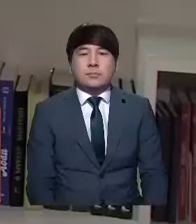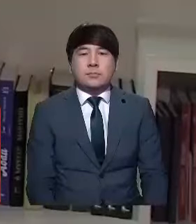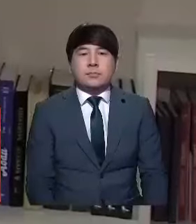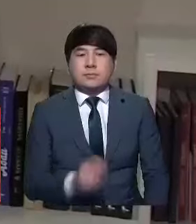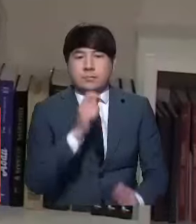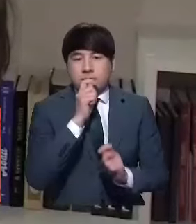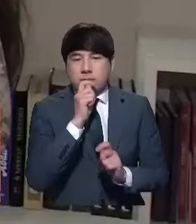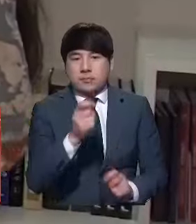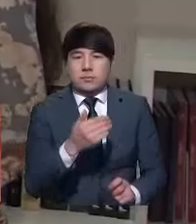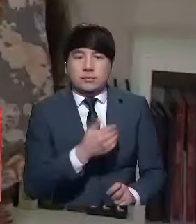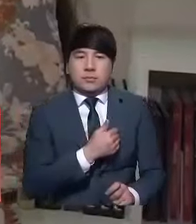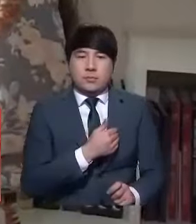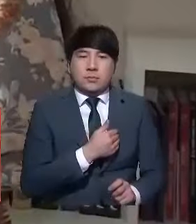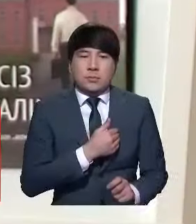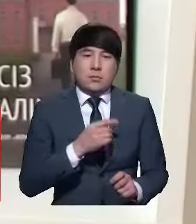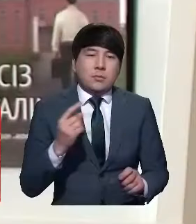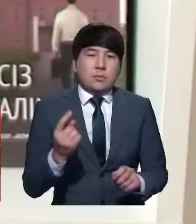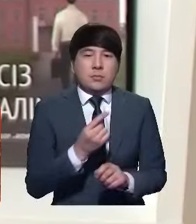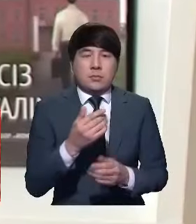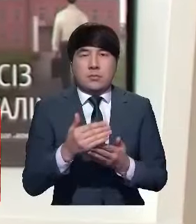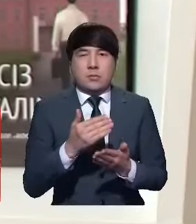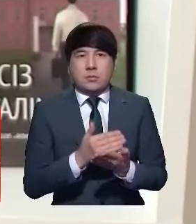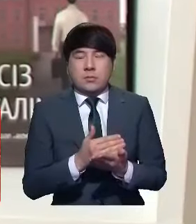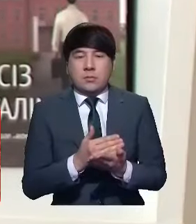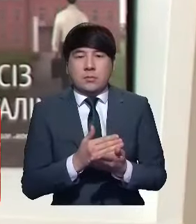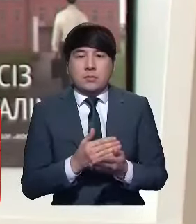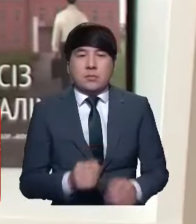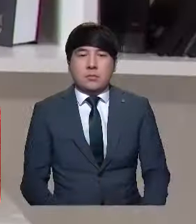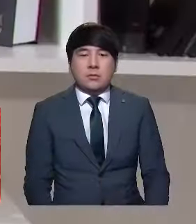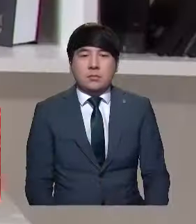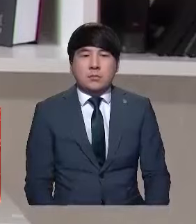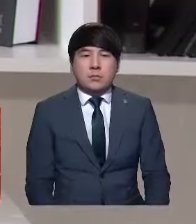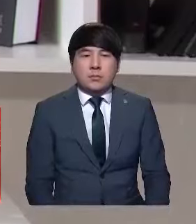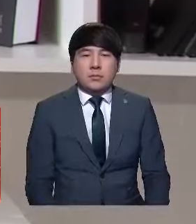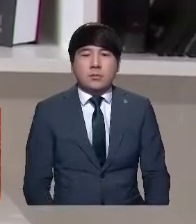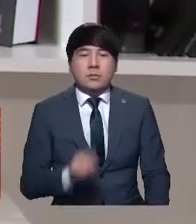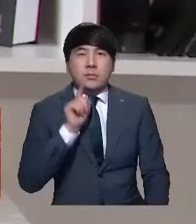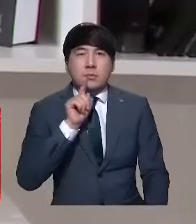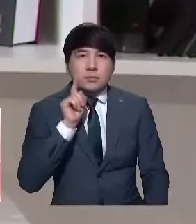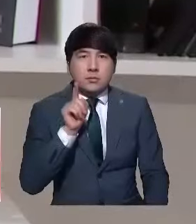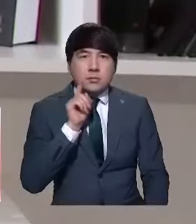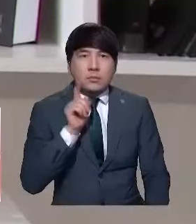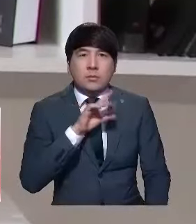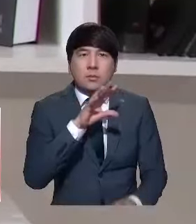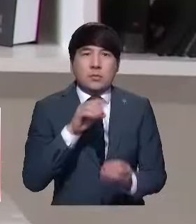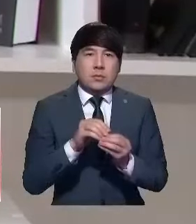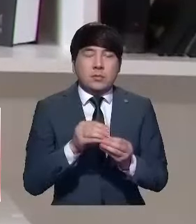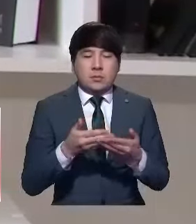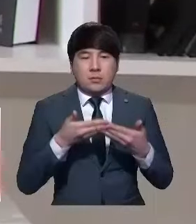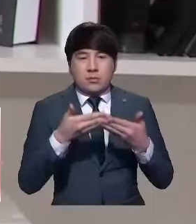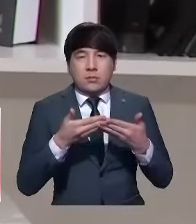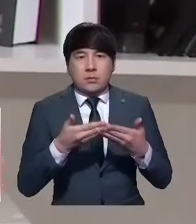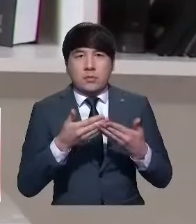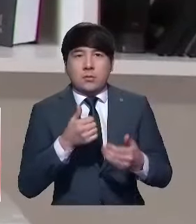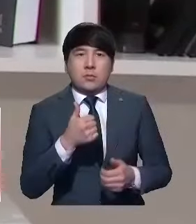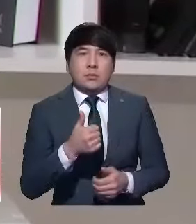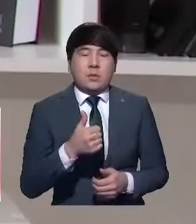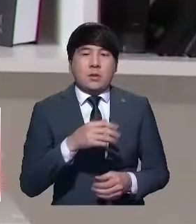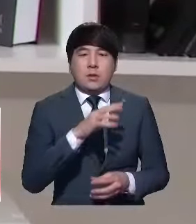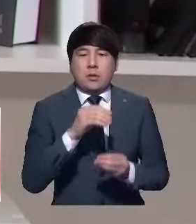рахмет. Наурызым оператор ағайымызға, иә? Қуантарлық жағдай, жастар арасында кітапты өте жақсы оқиды. Және де осы